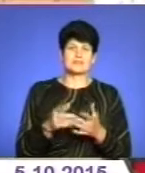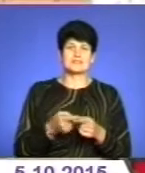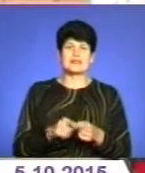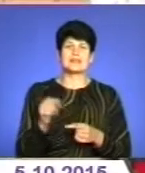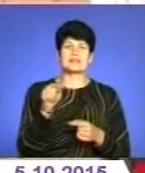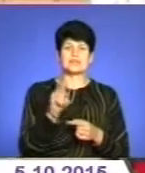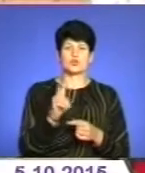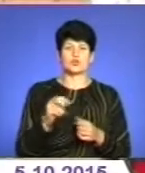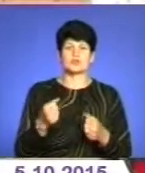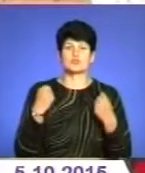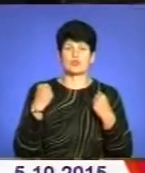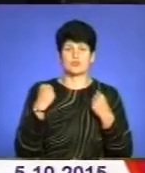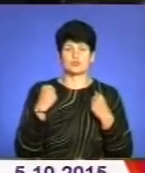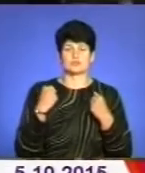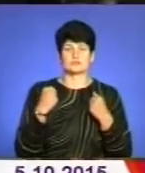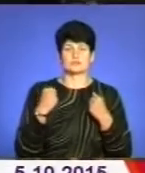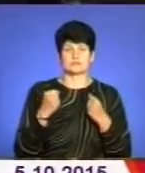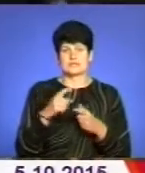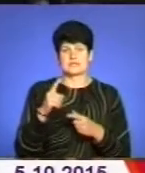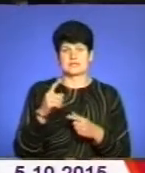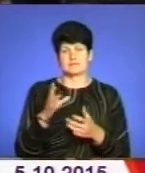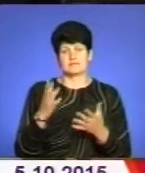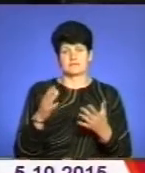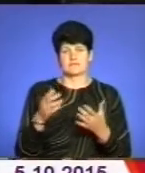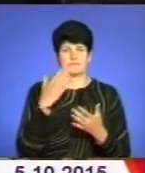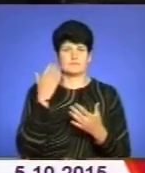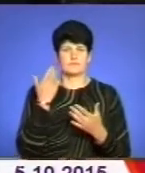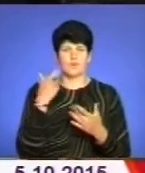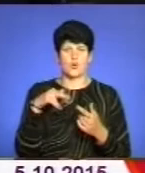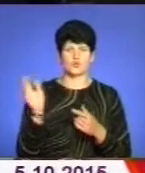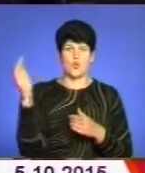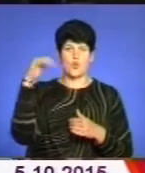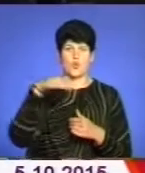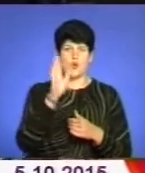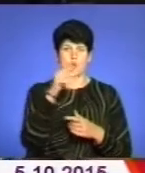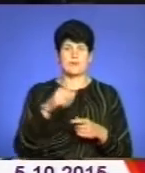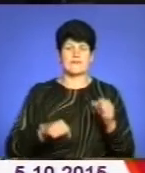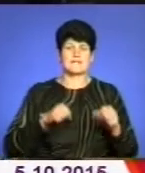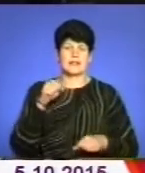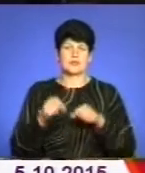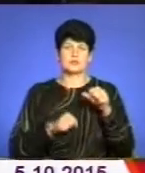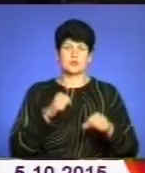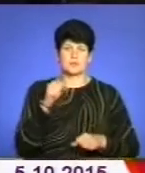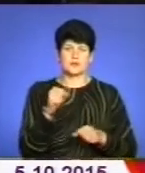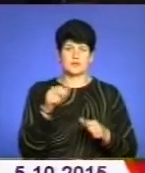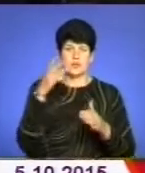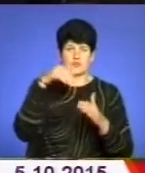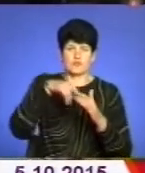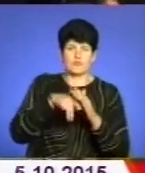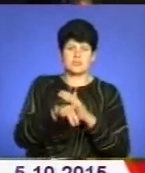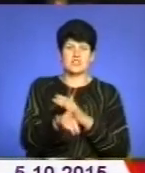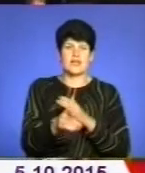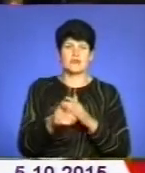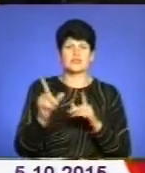хто зі спортом на «ти». Я сам турист, займаюся туризмом, ходжу горами, катаюсь велосипедом, лажу в печери,